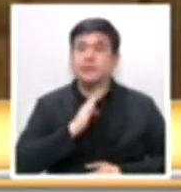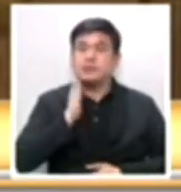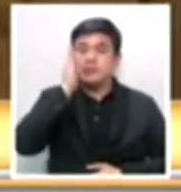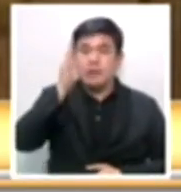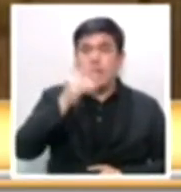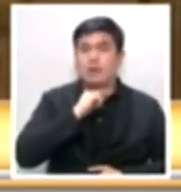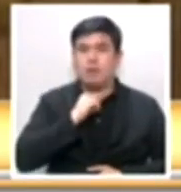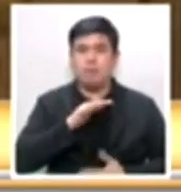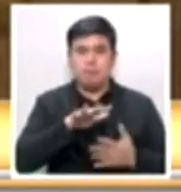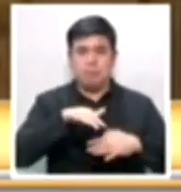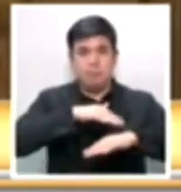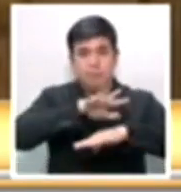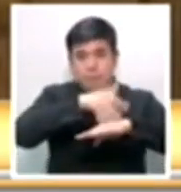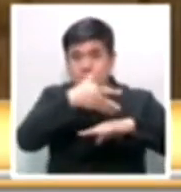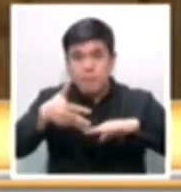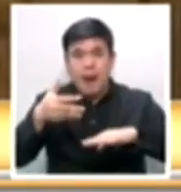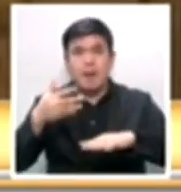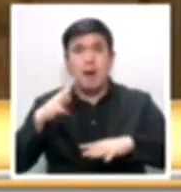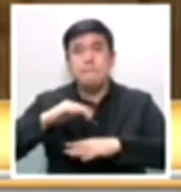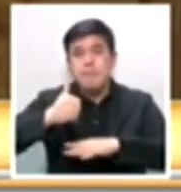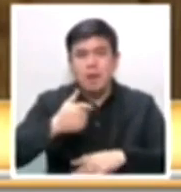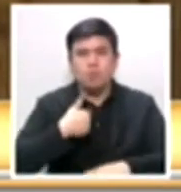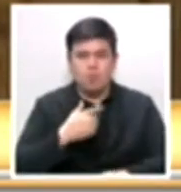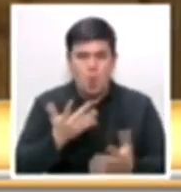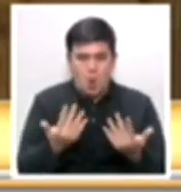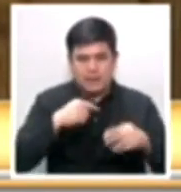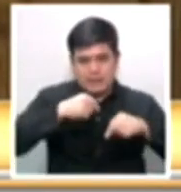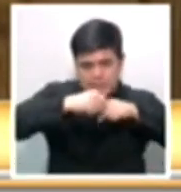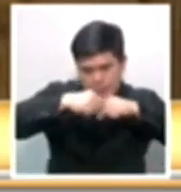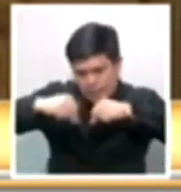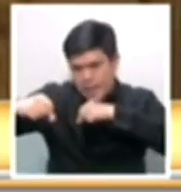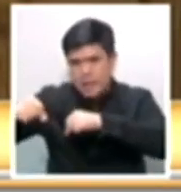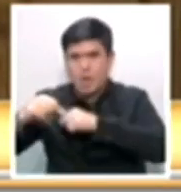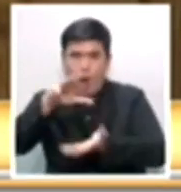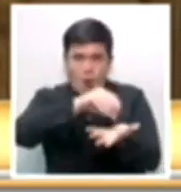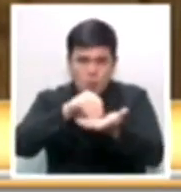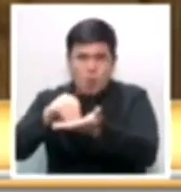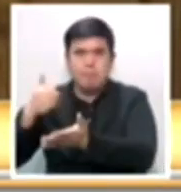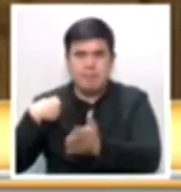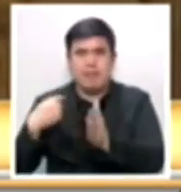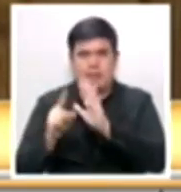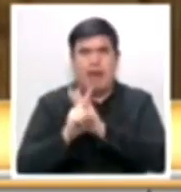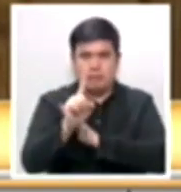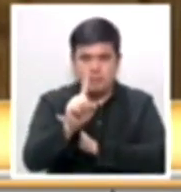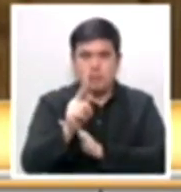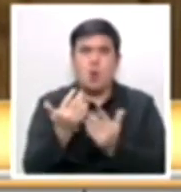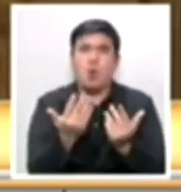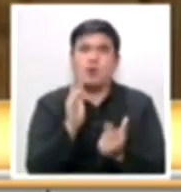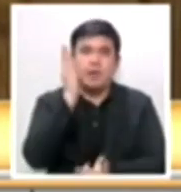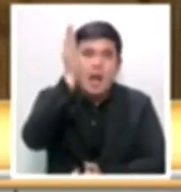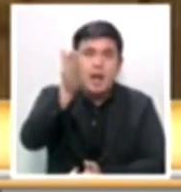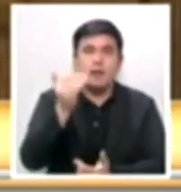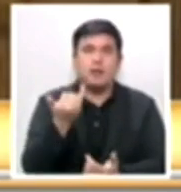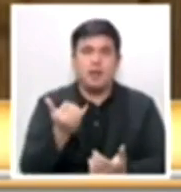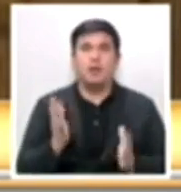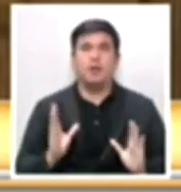ามมันต้องทำผังเมืองรวมอีกครั้งหนึ่งนะครับต้องทำแล้วต้องรับฟังความคิดเห็นอีกครั้งหนึ่งแน่นอนนะครับขออนุญาตเรียนเ